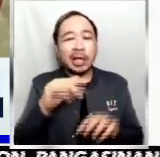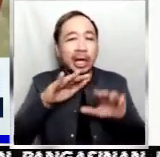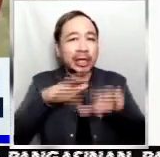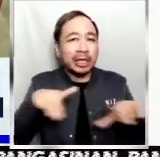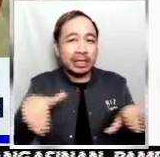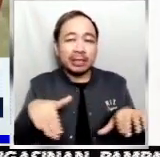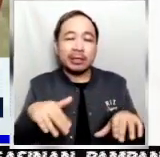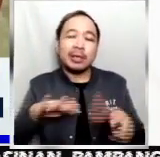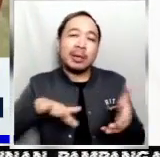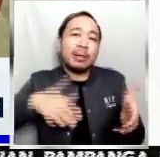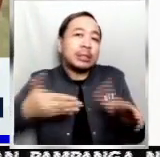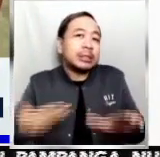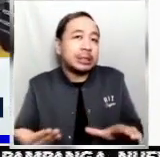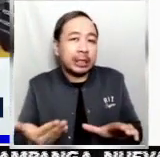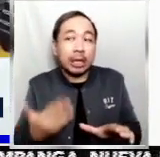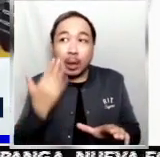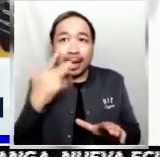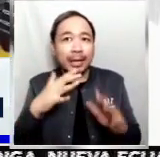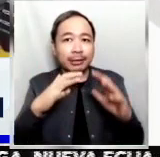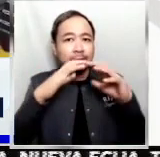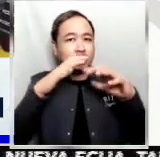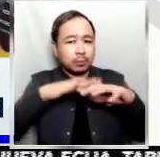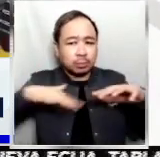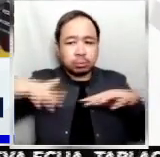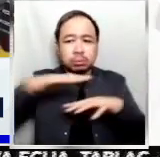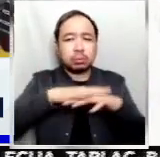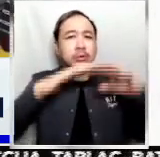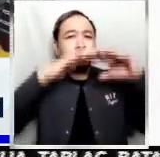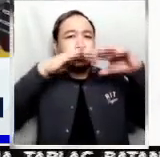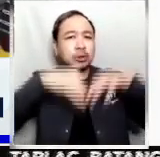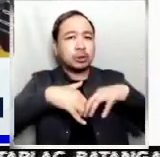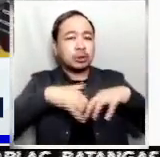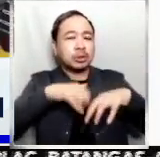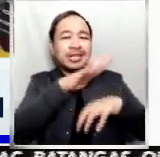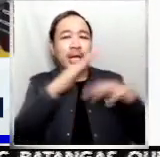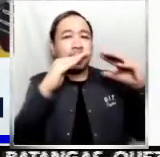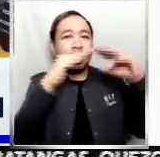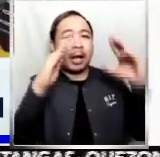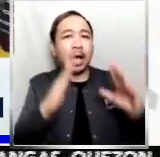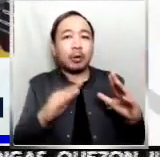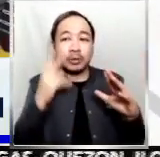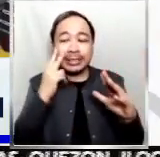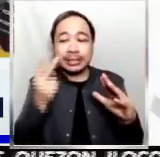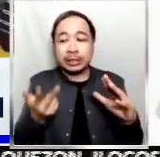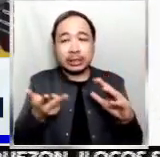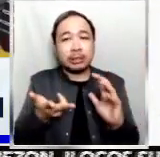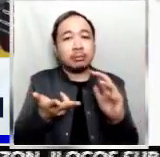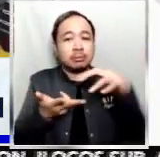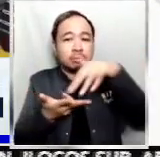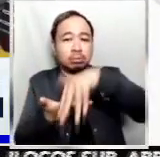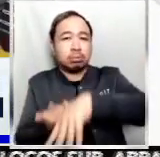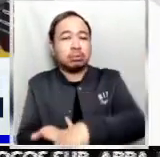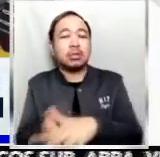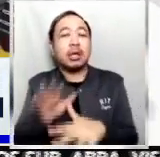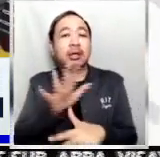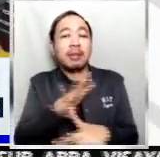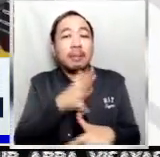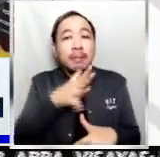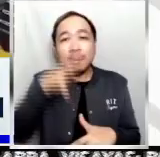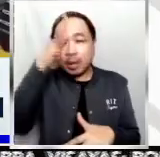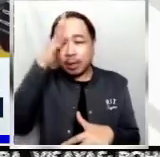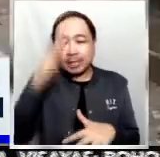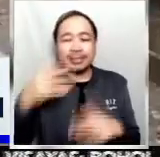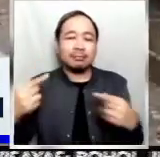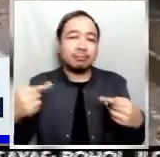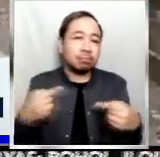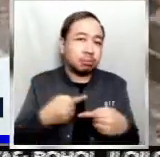matapos gumuho ang lupa sa taas ng kanilang bahay at matabunan ng putik. Sugatan ang kanilang magulang na nagpapagaling sa Benguet